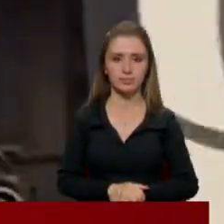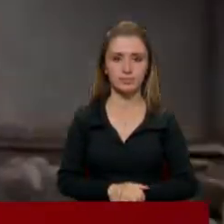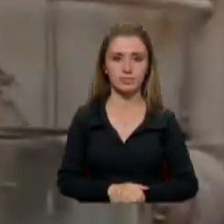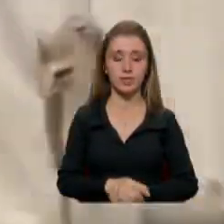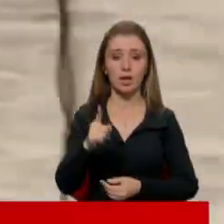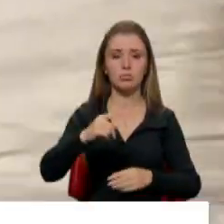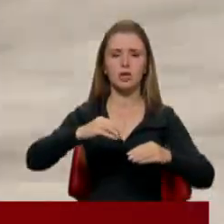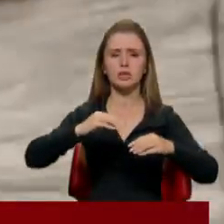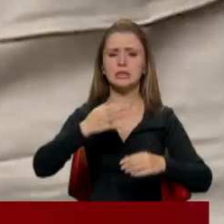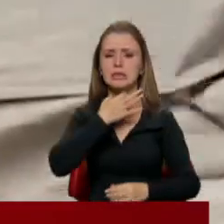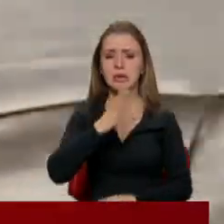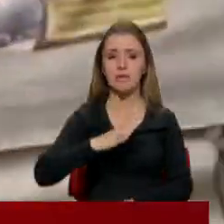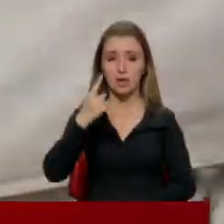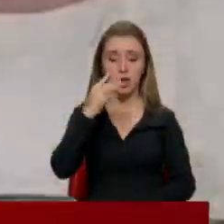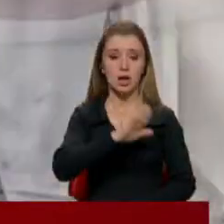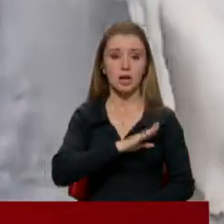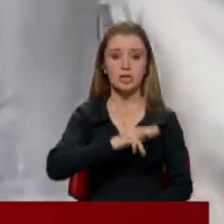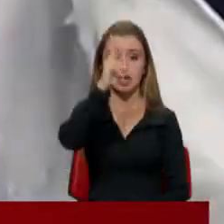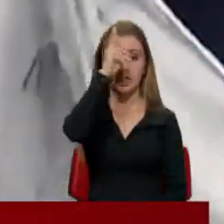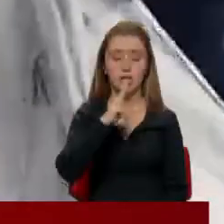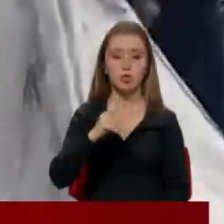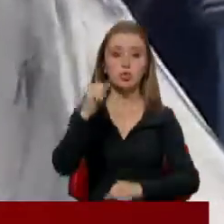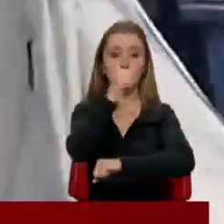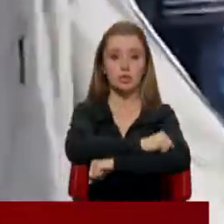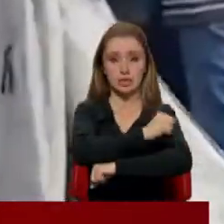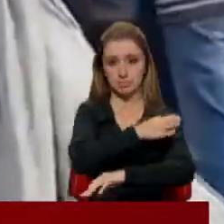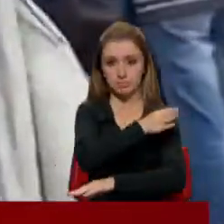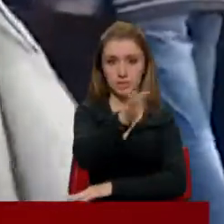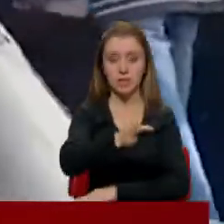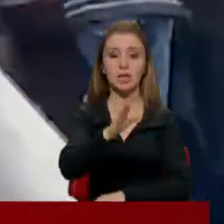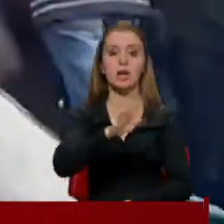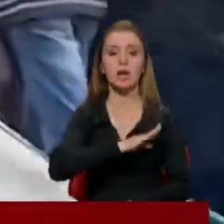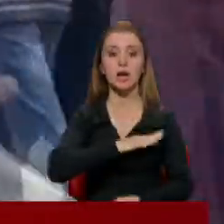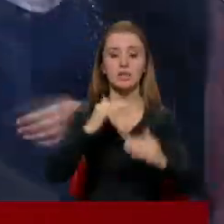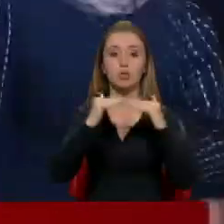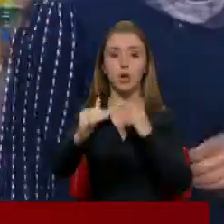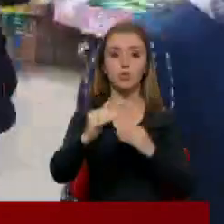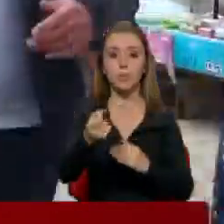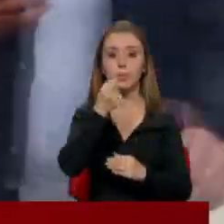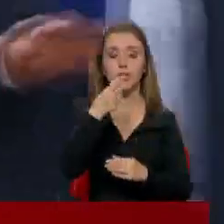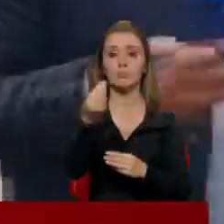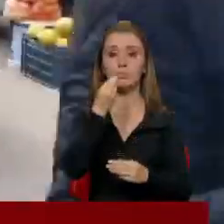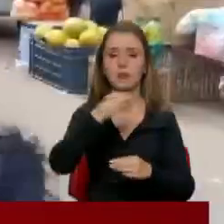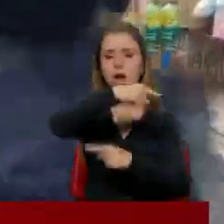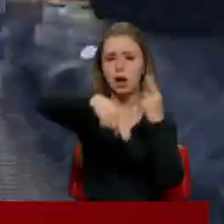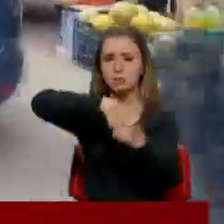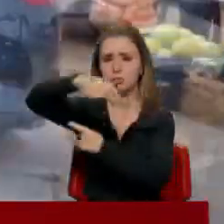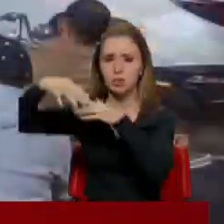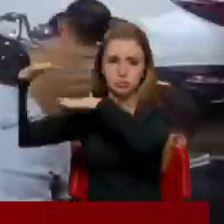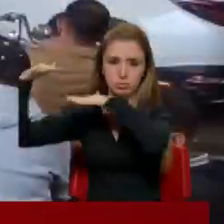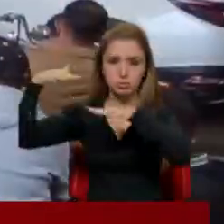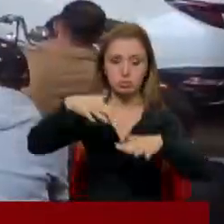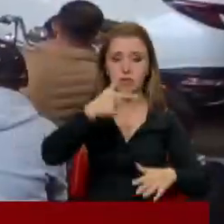İnsani krizin yaşandığı Gazze'ye şu ana kadar 200 yardım tırı ulaştı. Gazze'liler gıda ve ilaç bulabilmek için çarşılara akın etti.